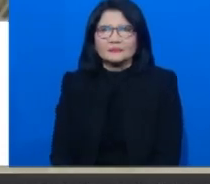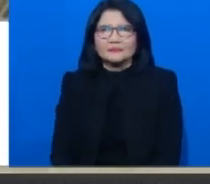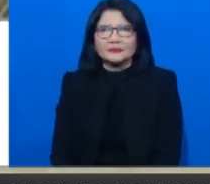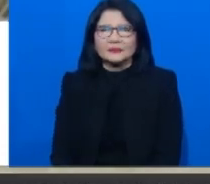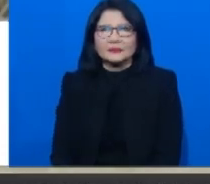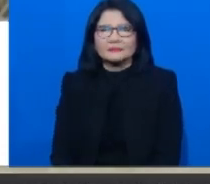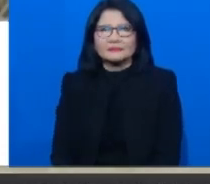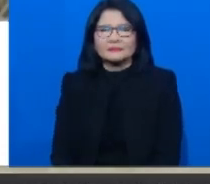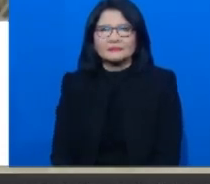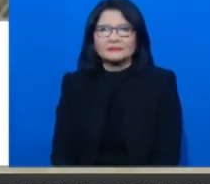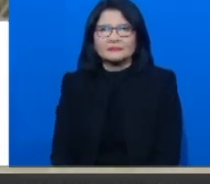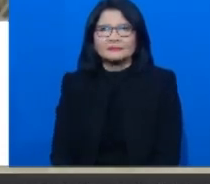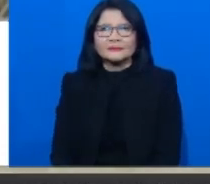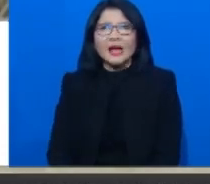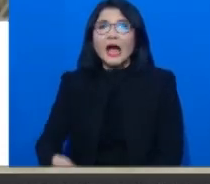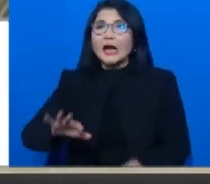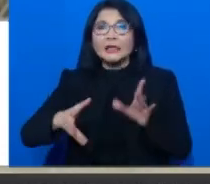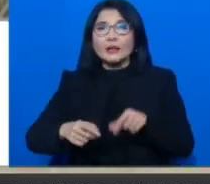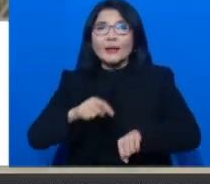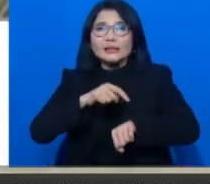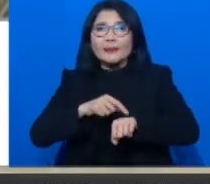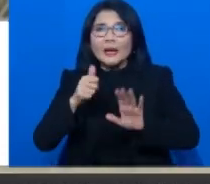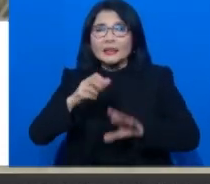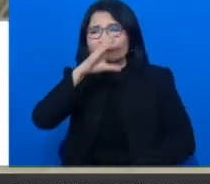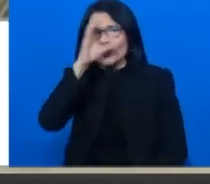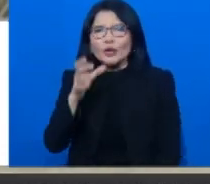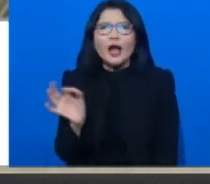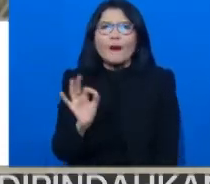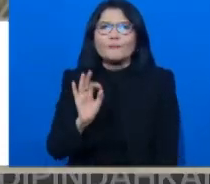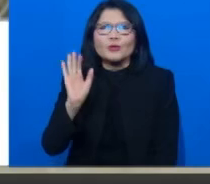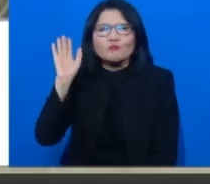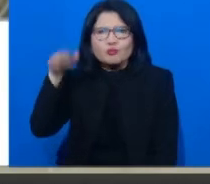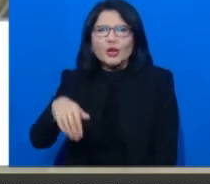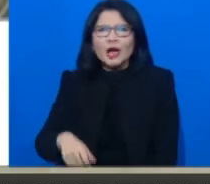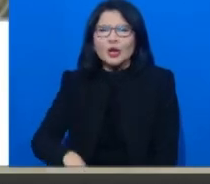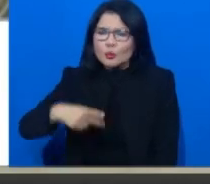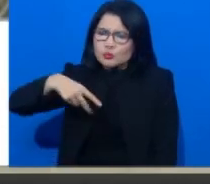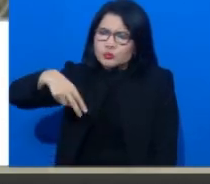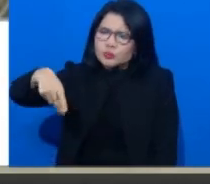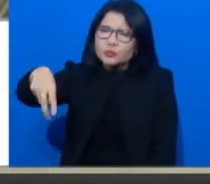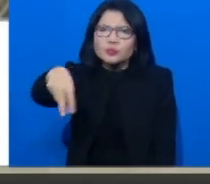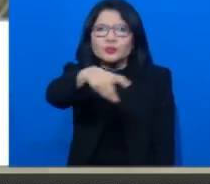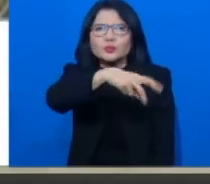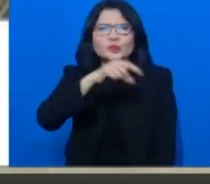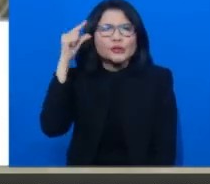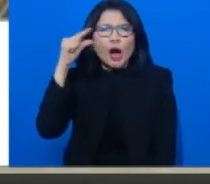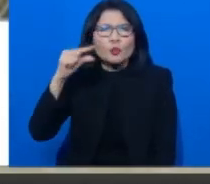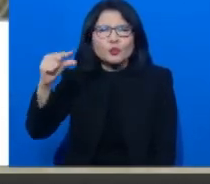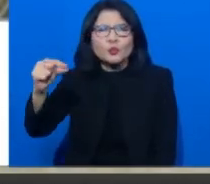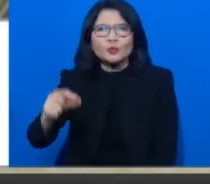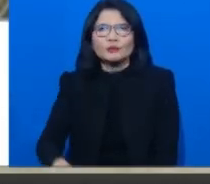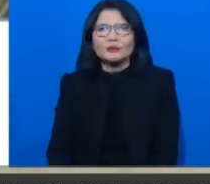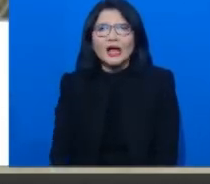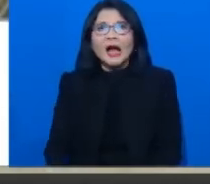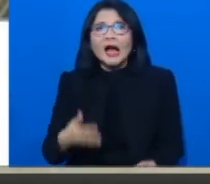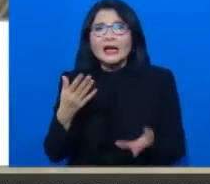kadang-kadang sampai maghrib belum pulang gitu, masih muda mah masih jauh jualannya. Kadang jam